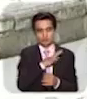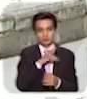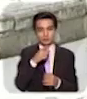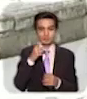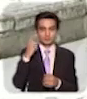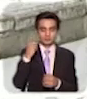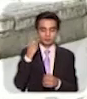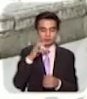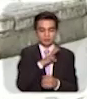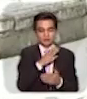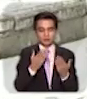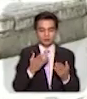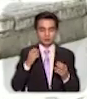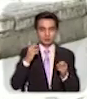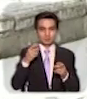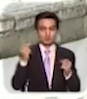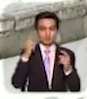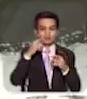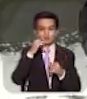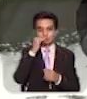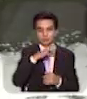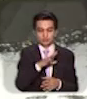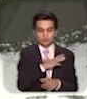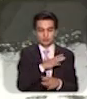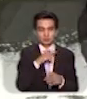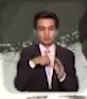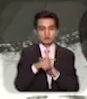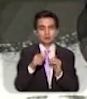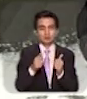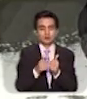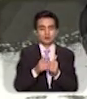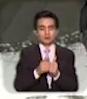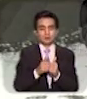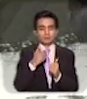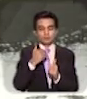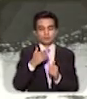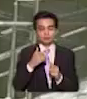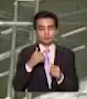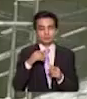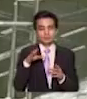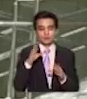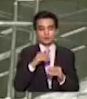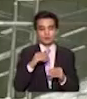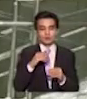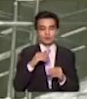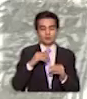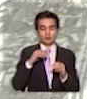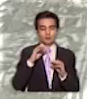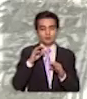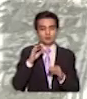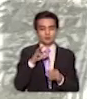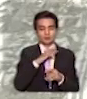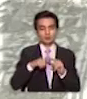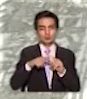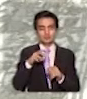Сондай-ақ бүгінгі сот процесінде қайтыс болған көлік жүргізушісінің жақындары талап еткен материалдық шығын көлемі де талқыға түсті.